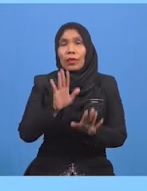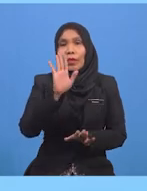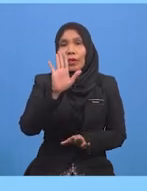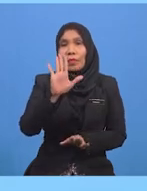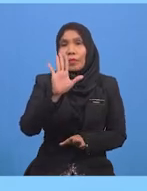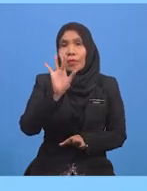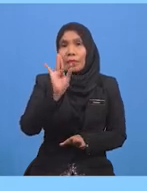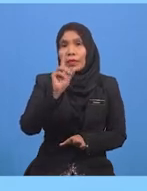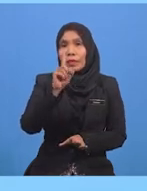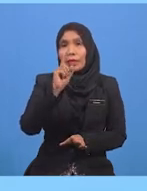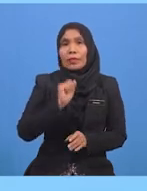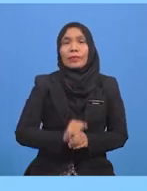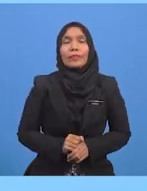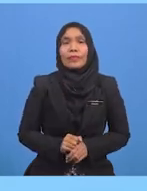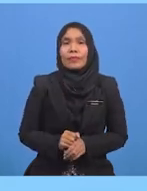selesaikan murid-murid.